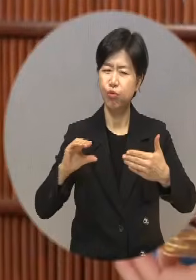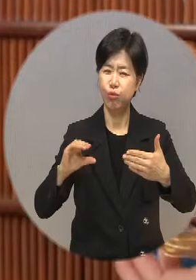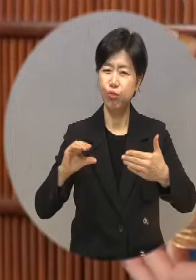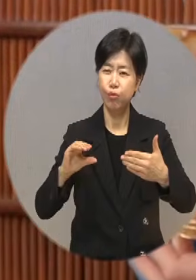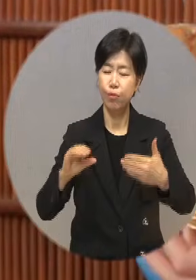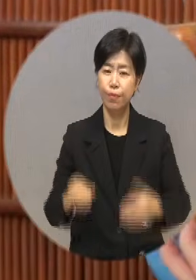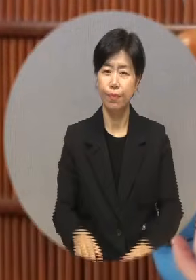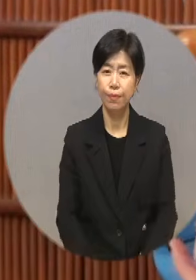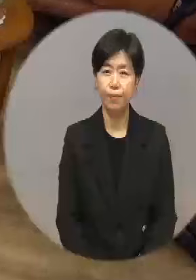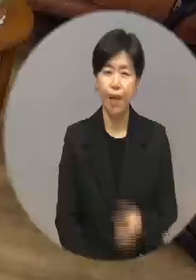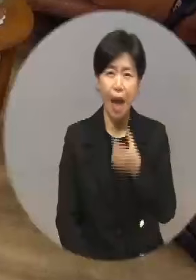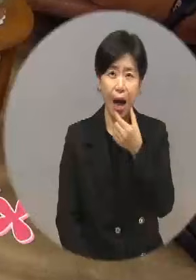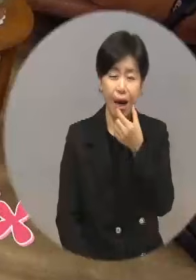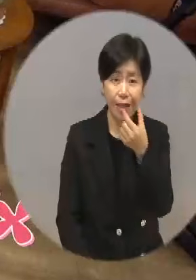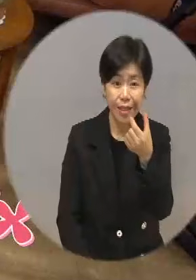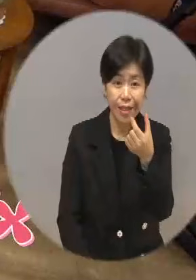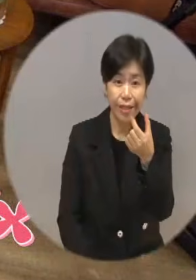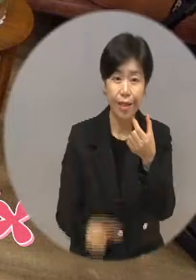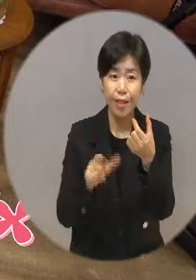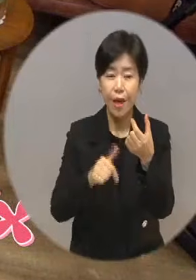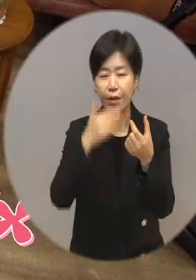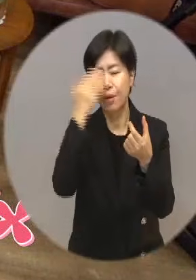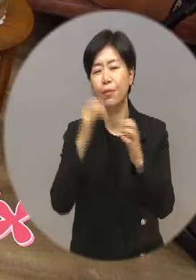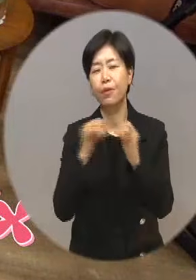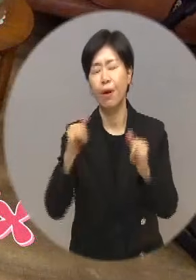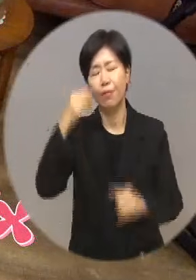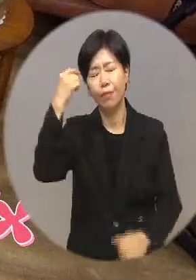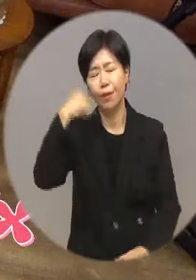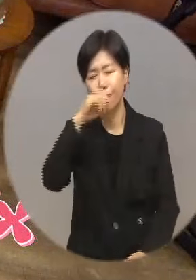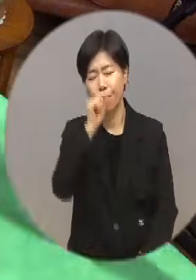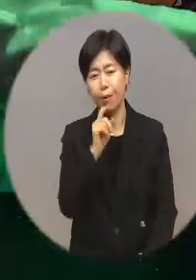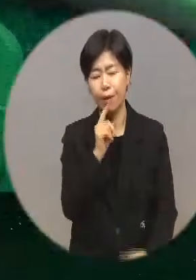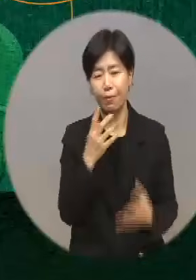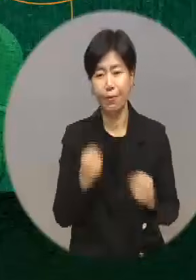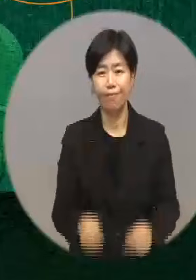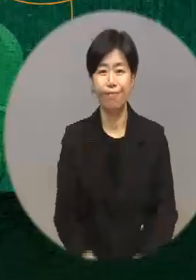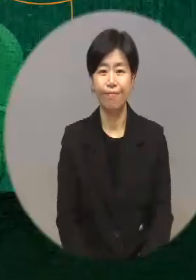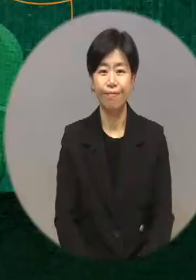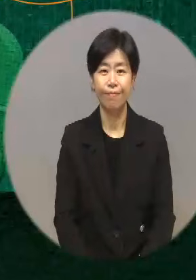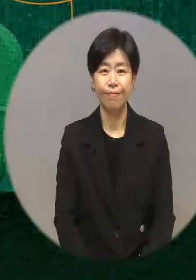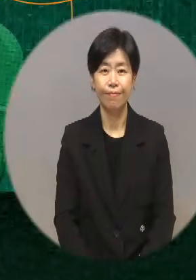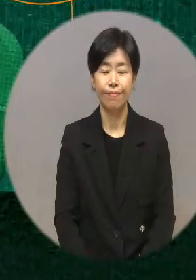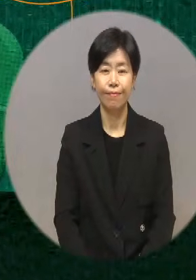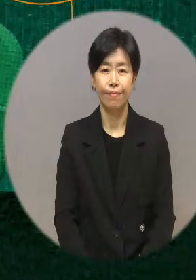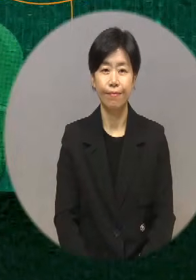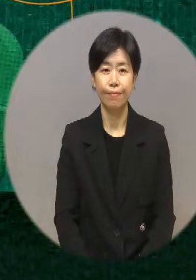그래서 젊은이들이 아주 좋아한답니다. 네.